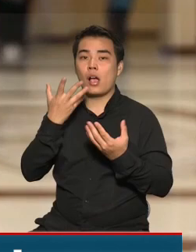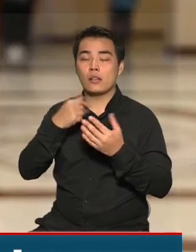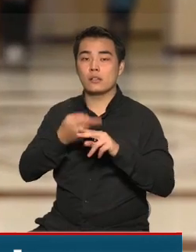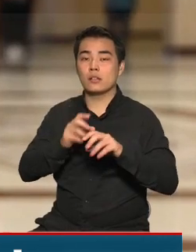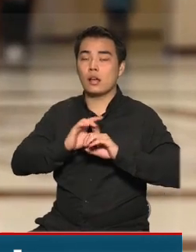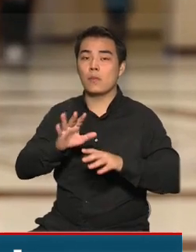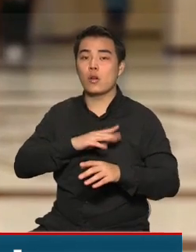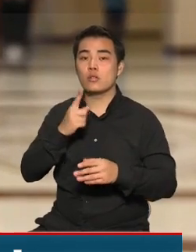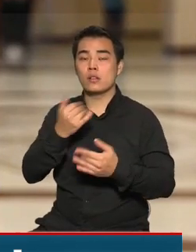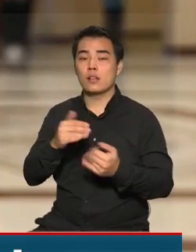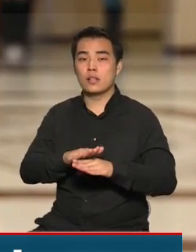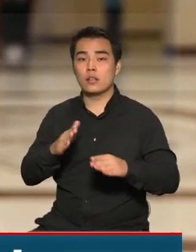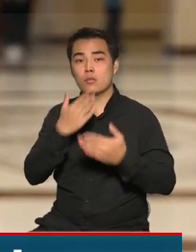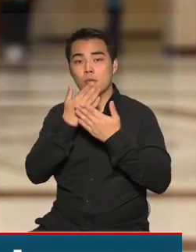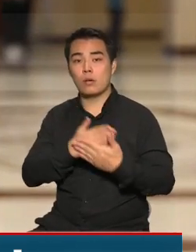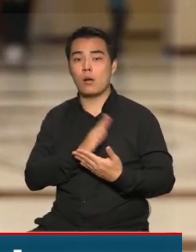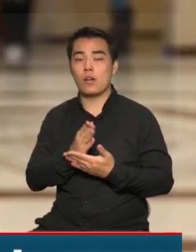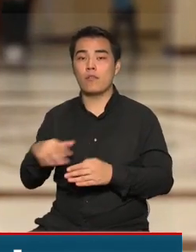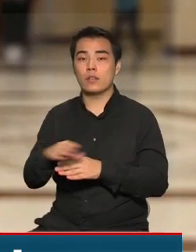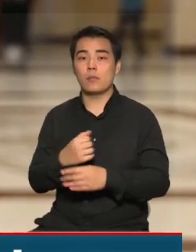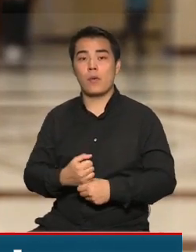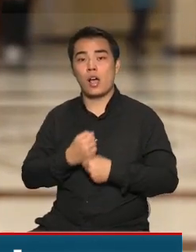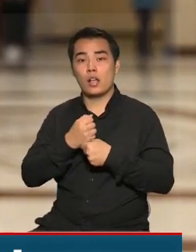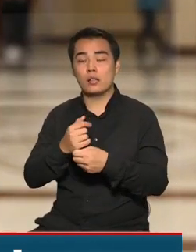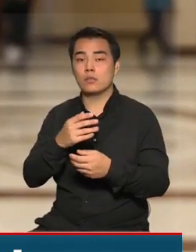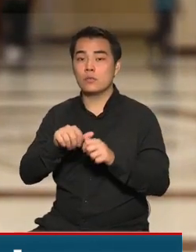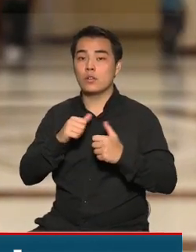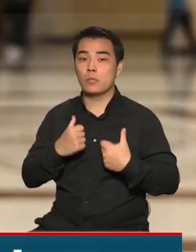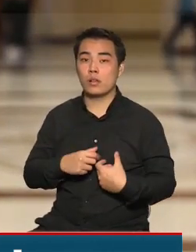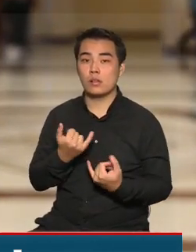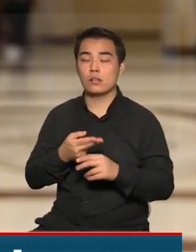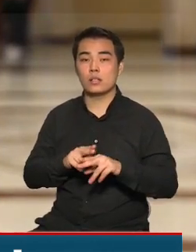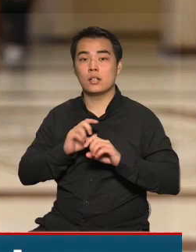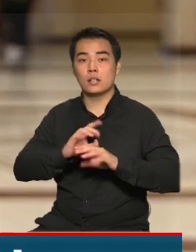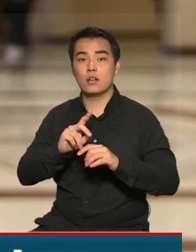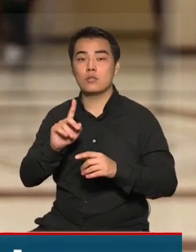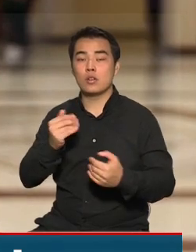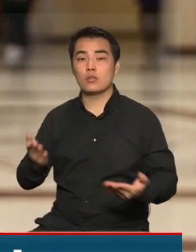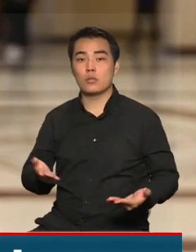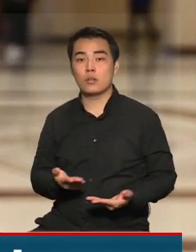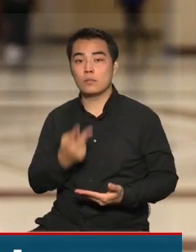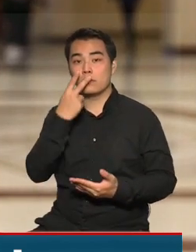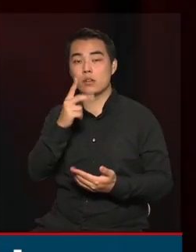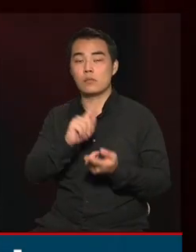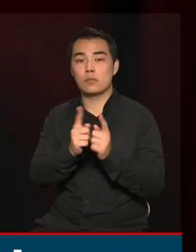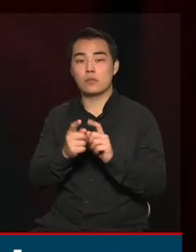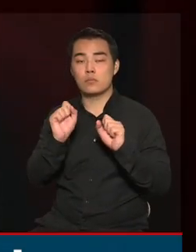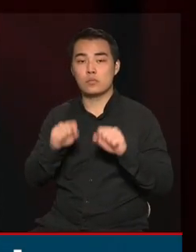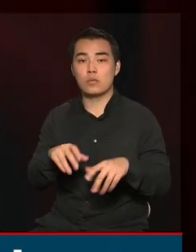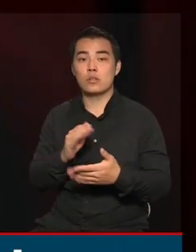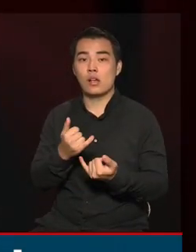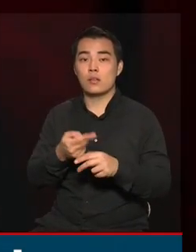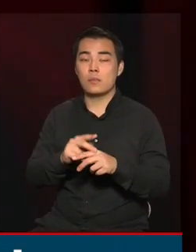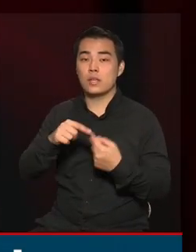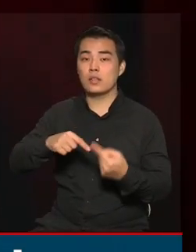істе немқұрайлылық танытпау керек. Барынша қол ұшын созып, махаббатымыз бен жылылығымызды берсек, олардың өмірге деген көзқарасы өзгереді. Бизнес